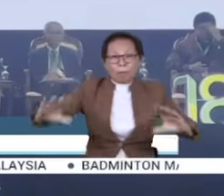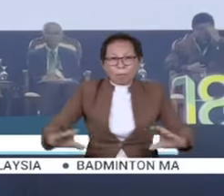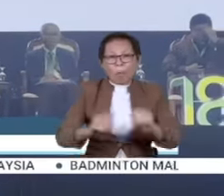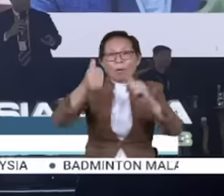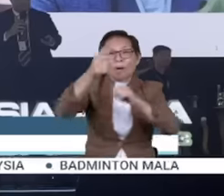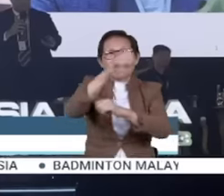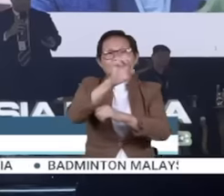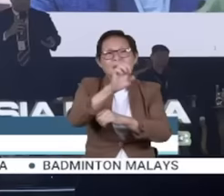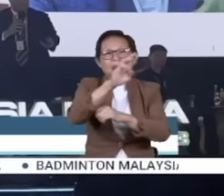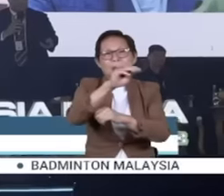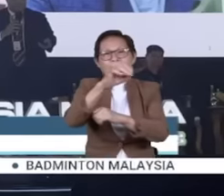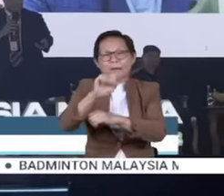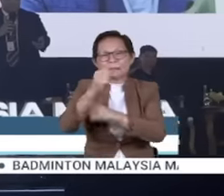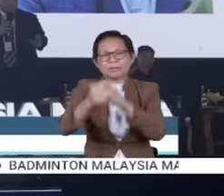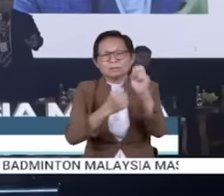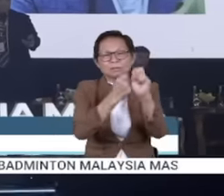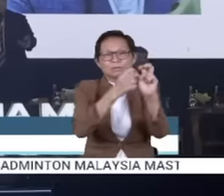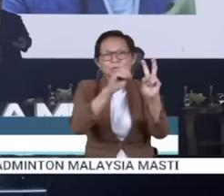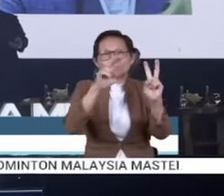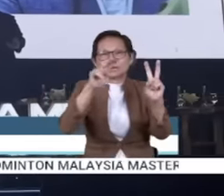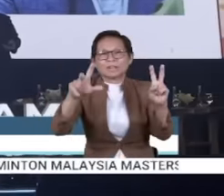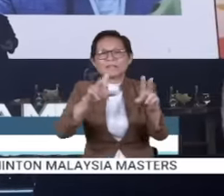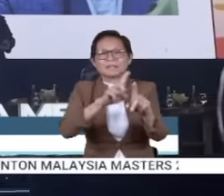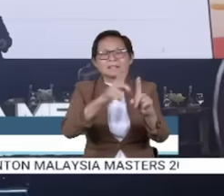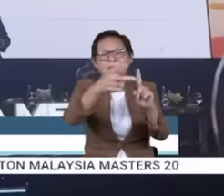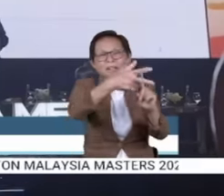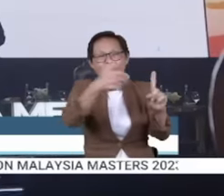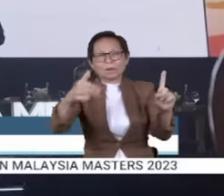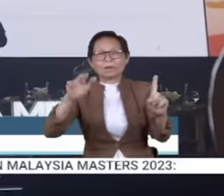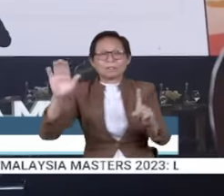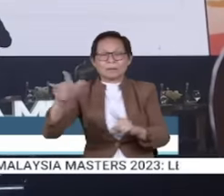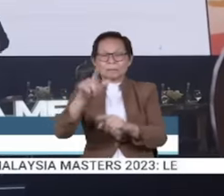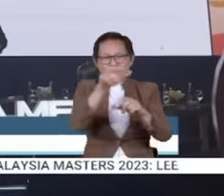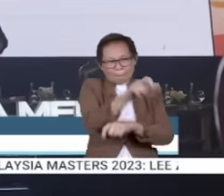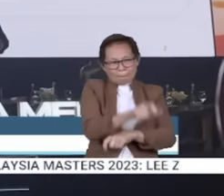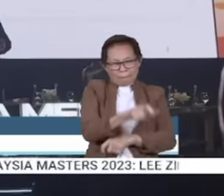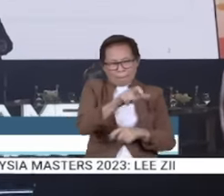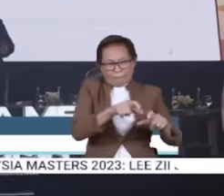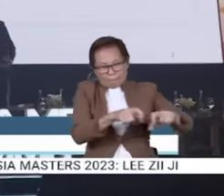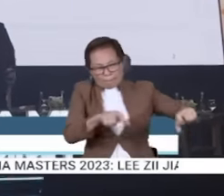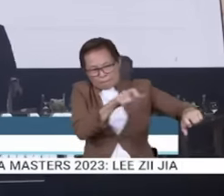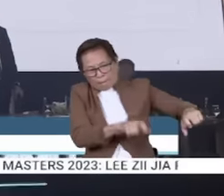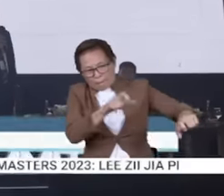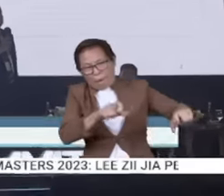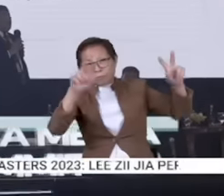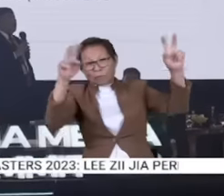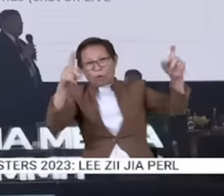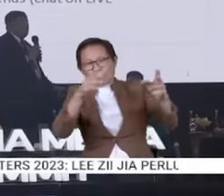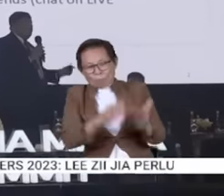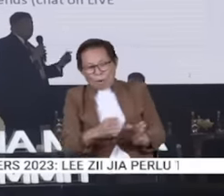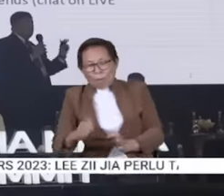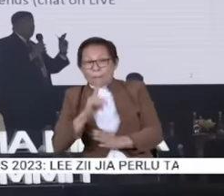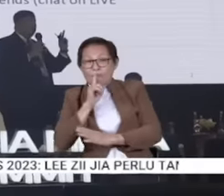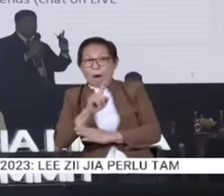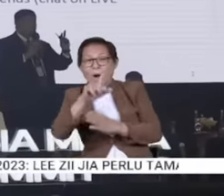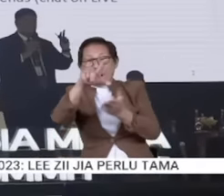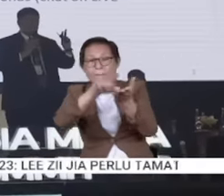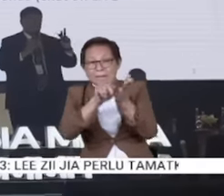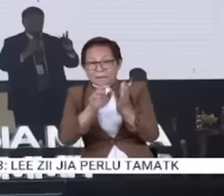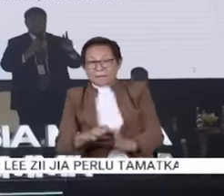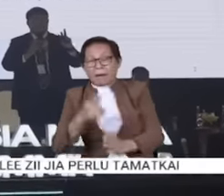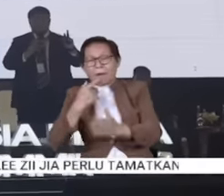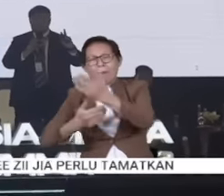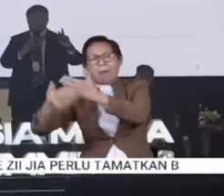manifizations 2023 di Bali terdahulu suami menjadi panel dalam sesi bertajuk strategi memastikan meja tradisional